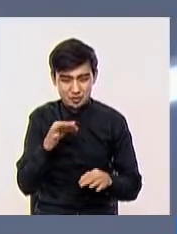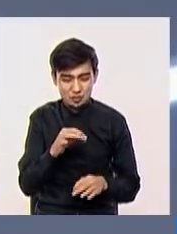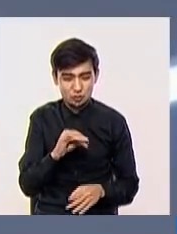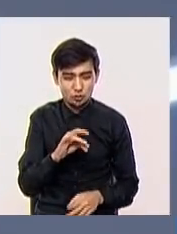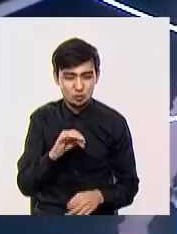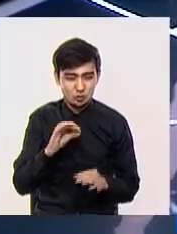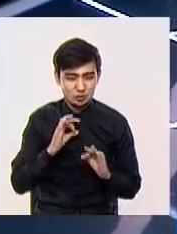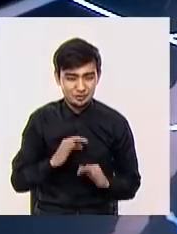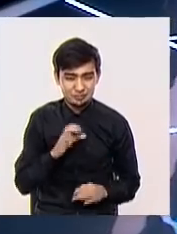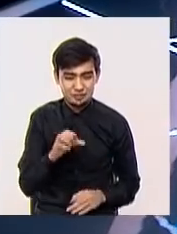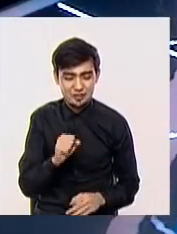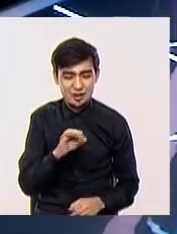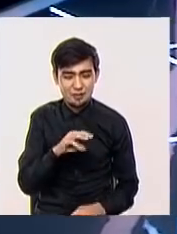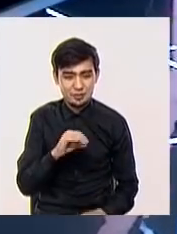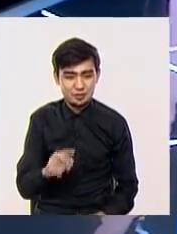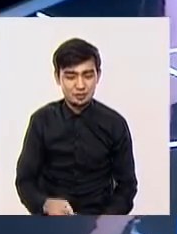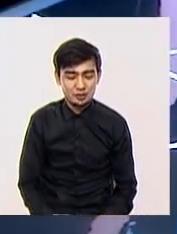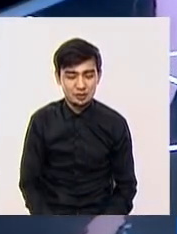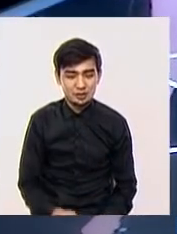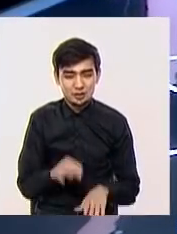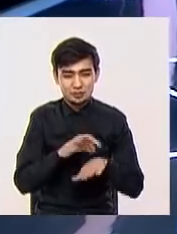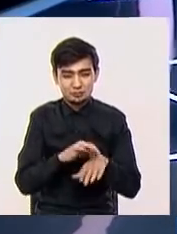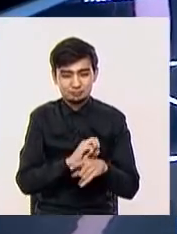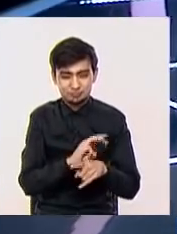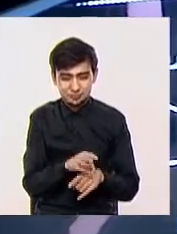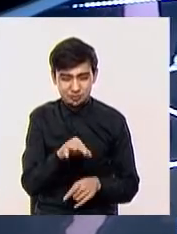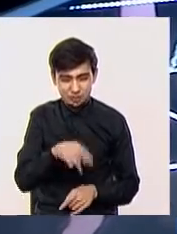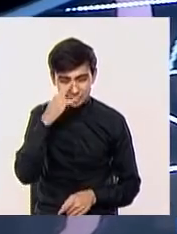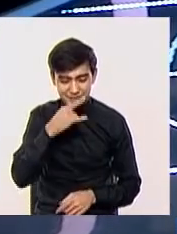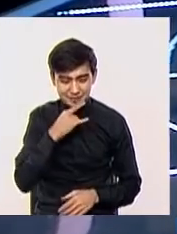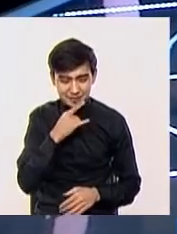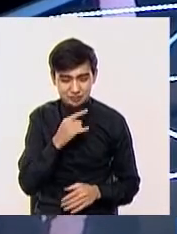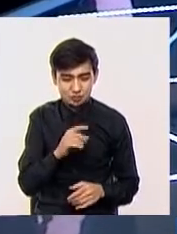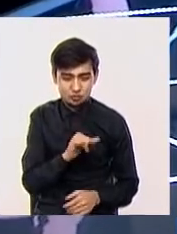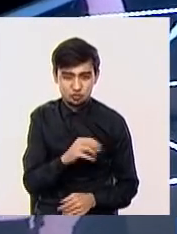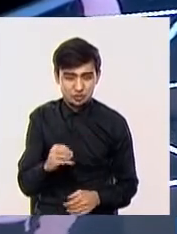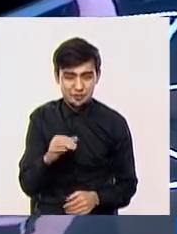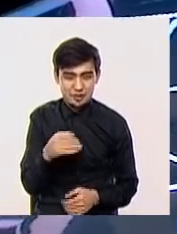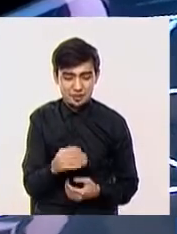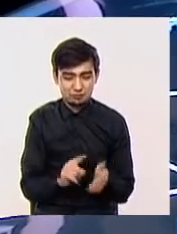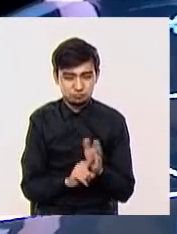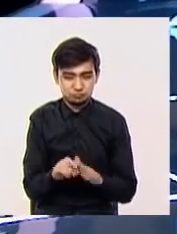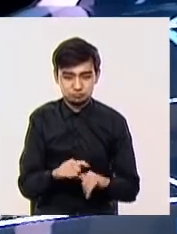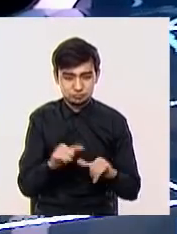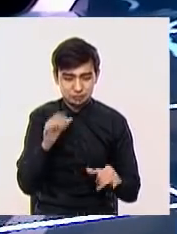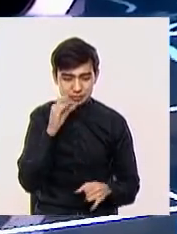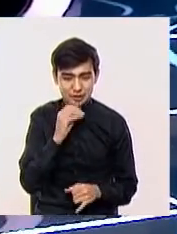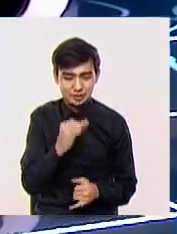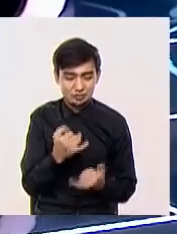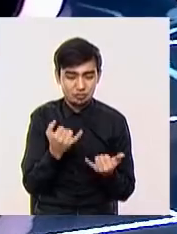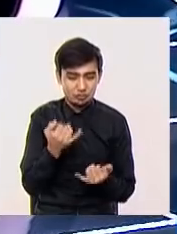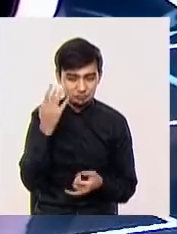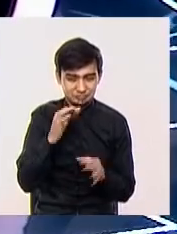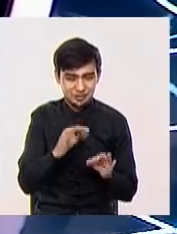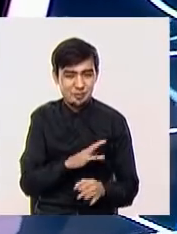Умаровой. Пик заболеваемости коронавирусом в Казахстане может наступить уже в середине февраля. Такой прогноз сегодня